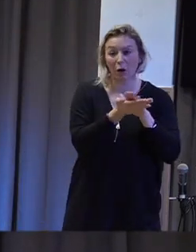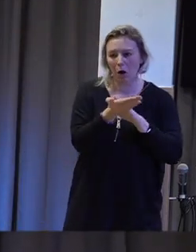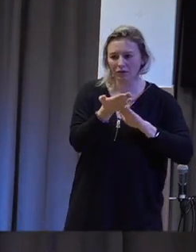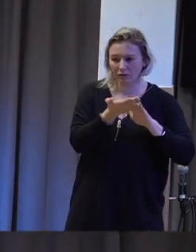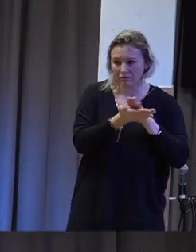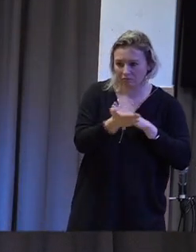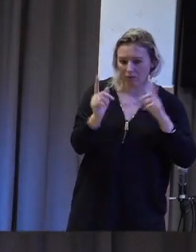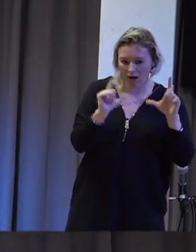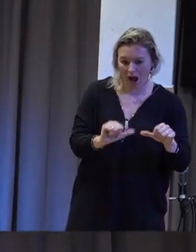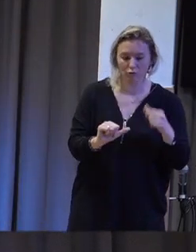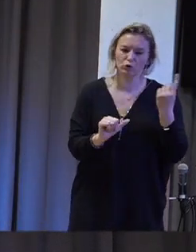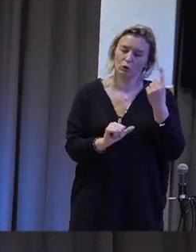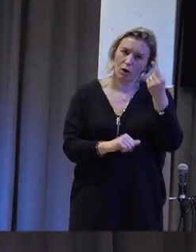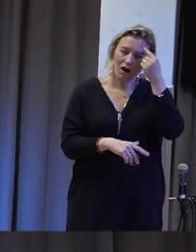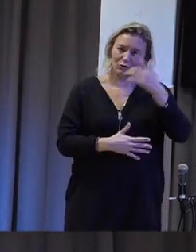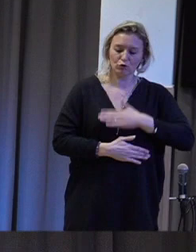avec joie.